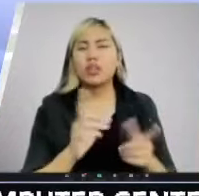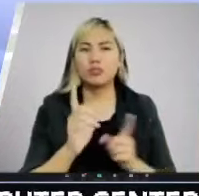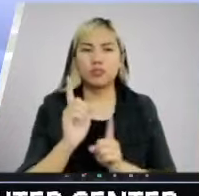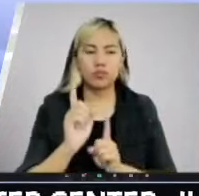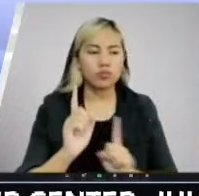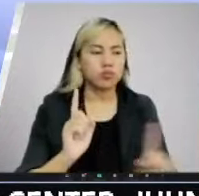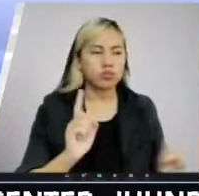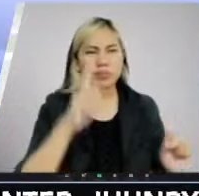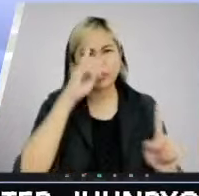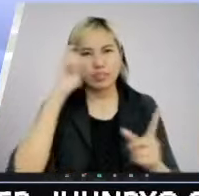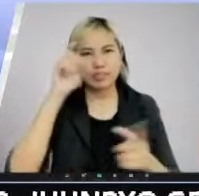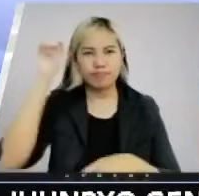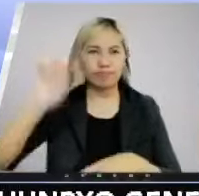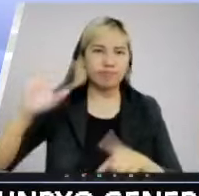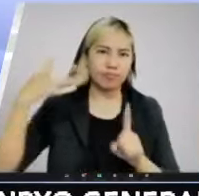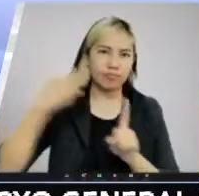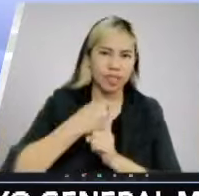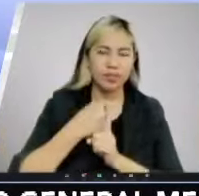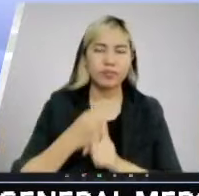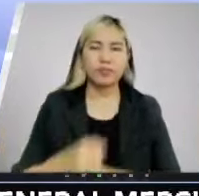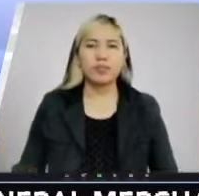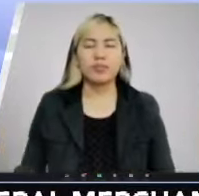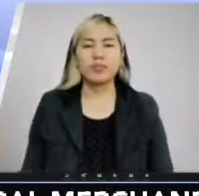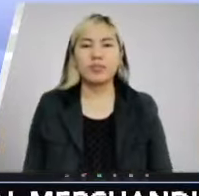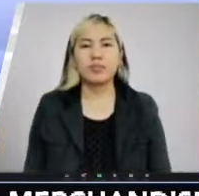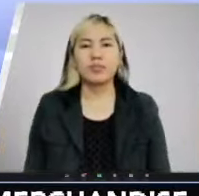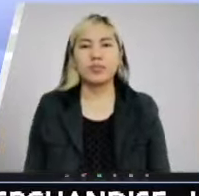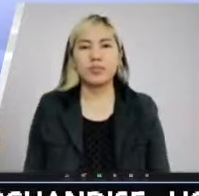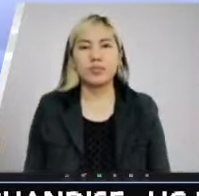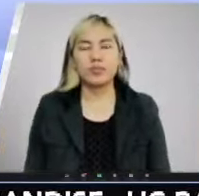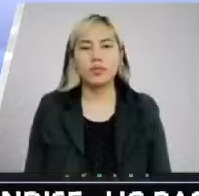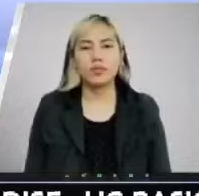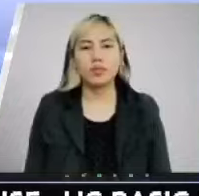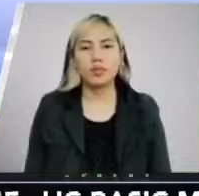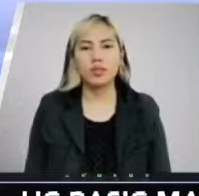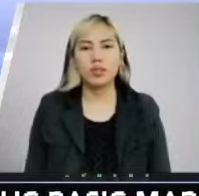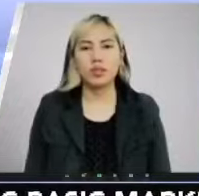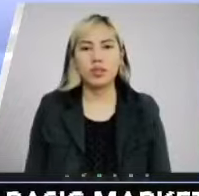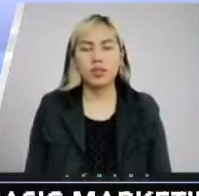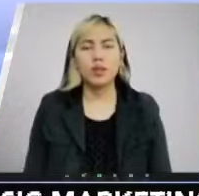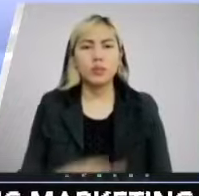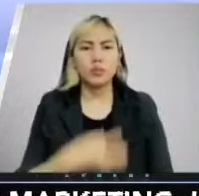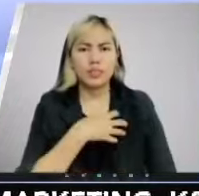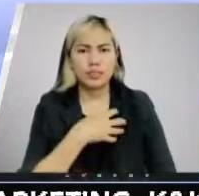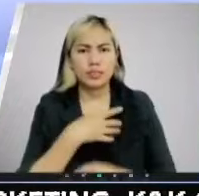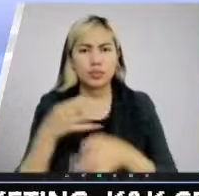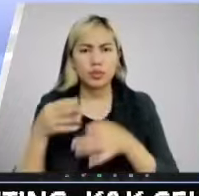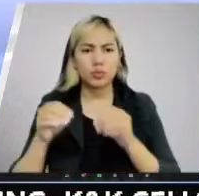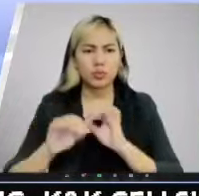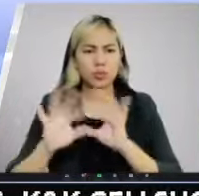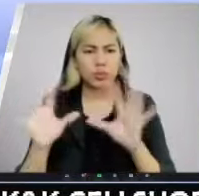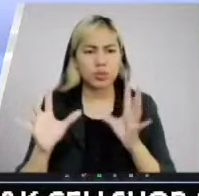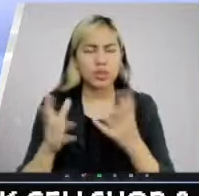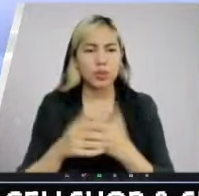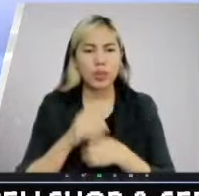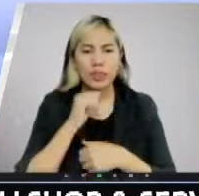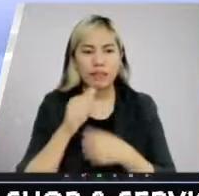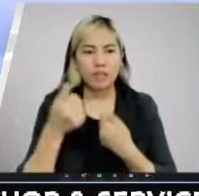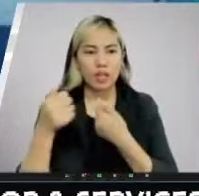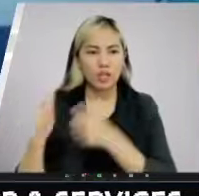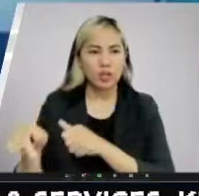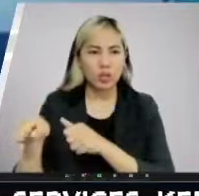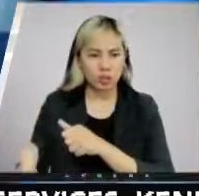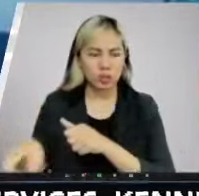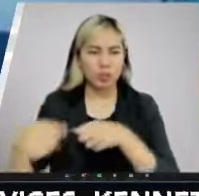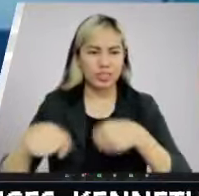Ilinaw ng mga pulis, hindi nila hinabol ang magkasintahang nakamotorsiklo na sumalpok sa truck sa boundary ng Malabon at Caloocan noong Linggo. Sa